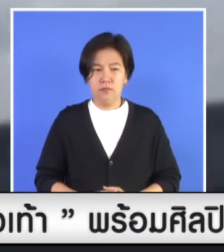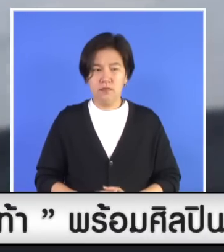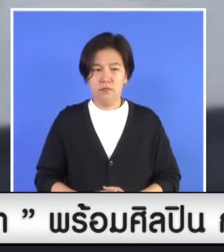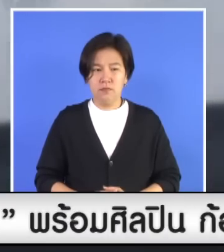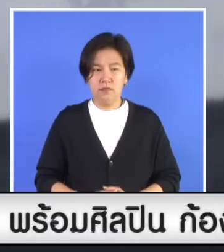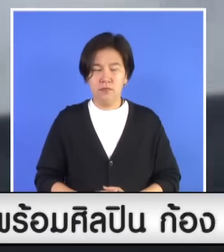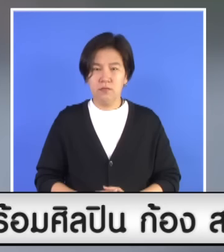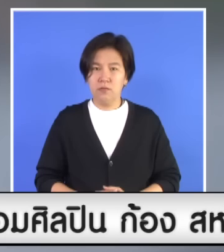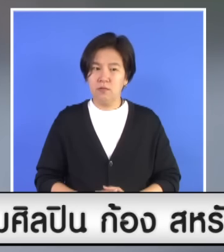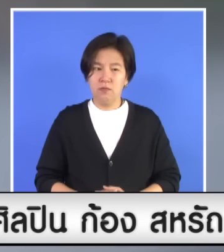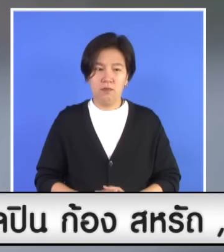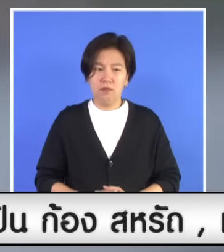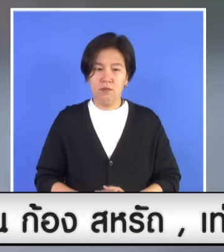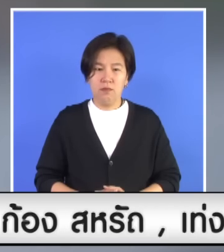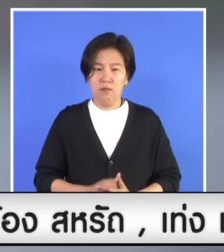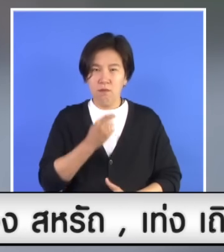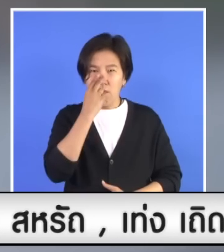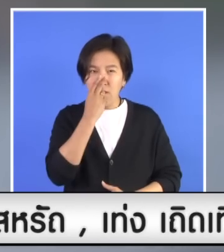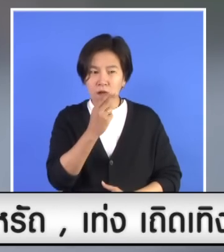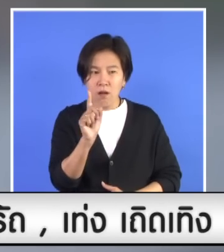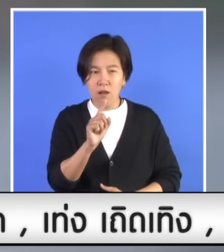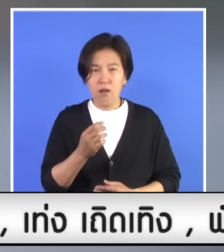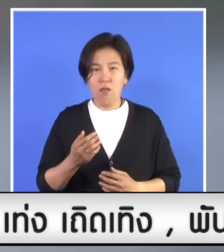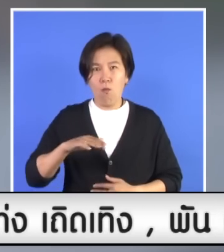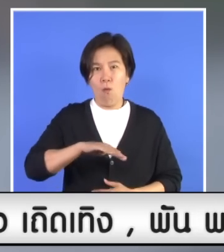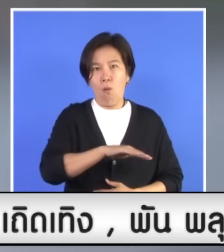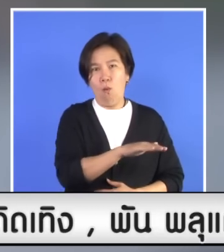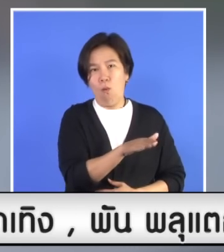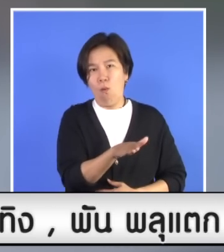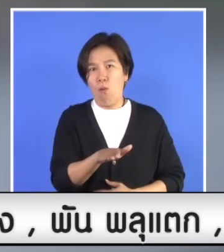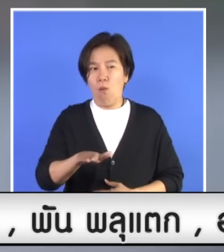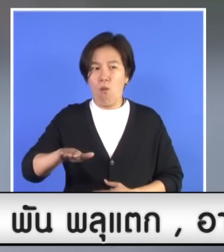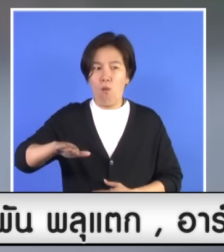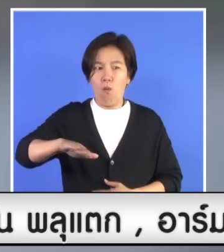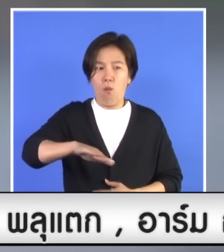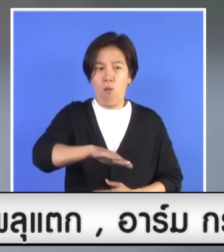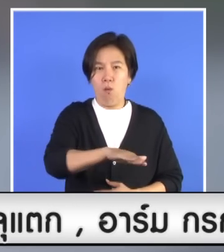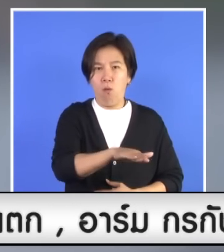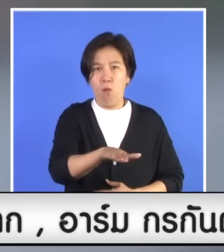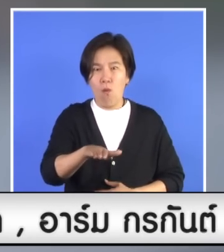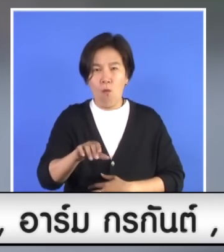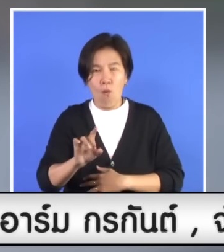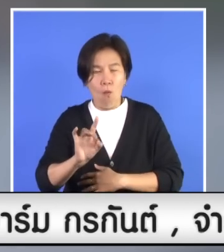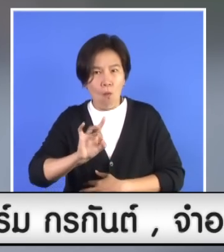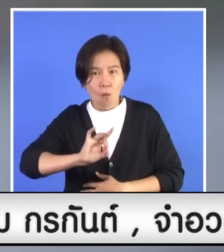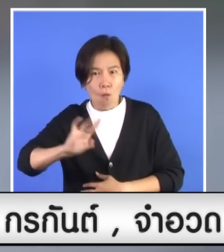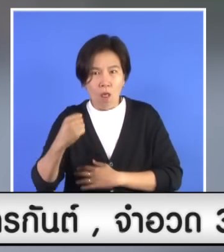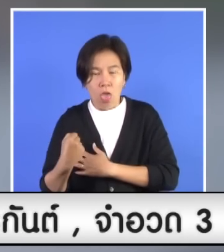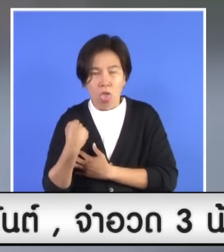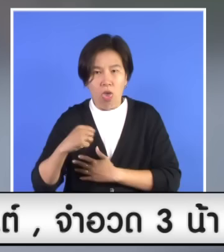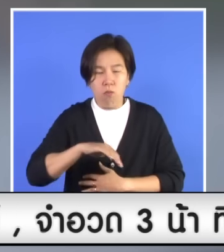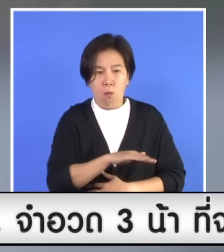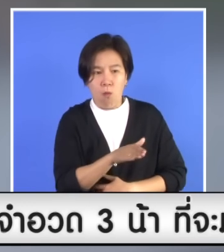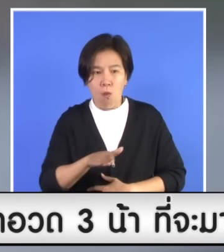จนี่คุณเจมส์คุณสองนี่เขาเรียกว่าสายสายไม่ใช่สายเบาๆนะไม่ใช่สายช้าๆนะสายเร็วด้วย